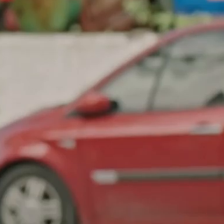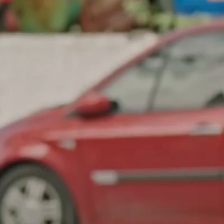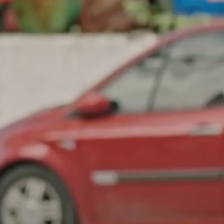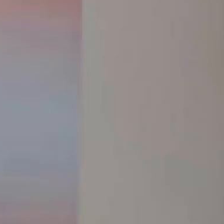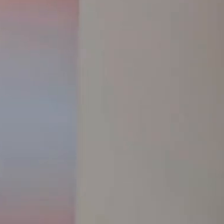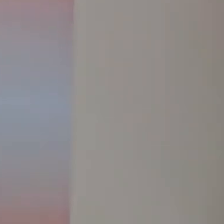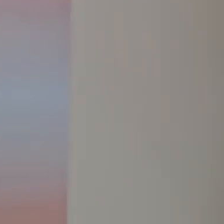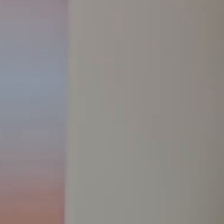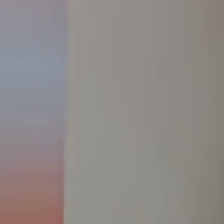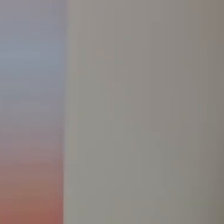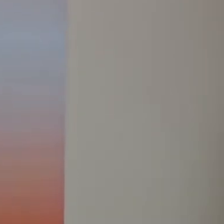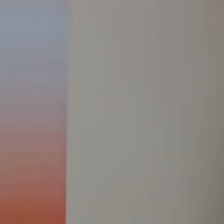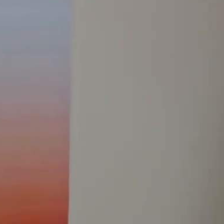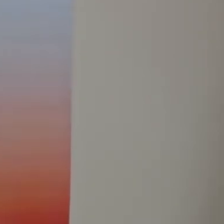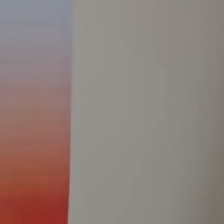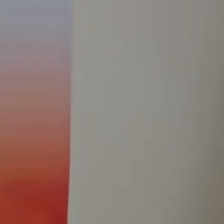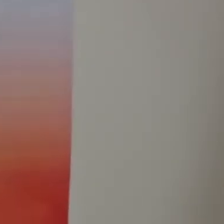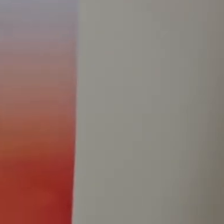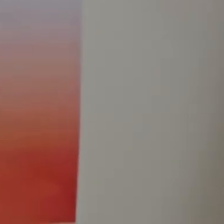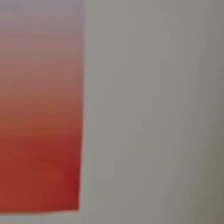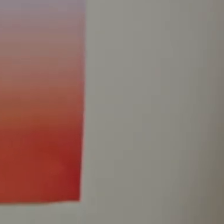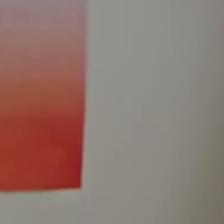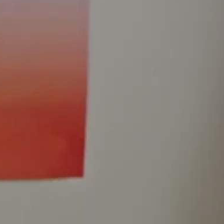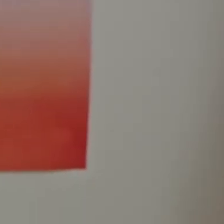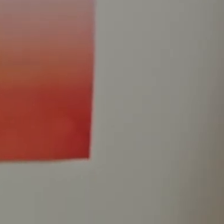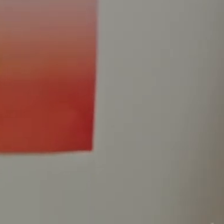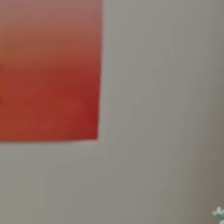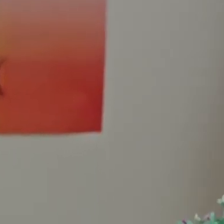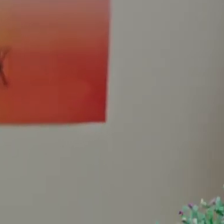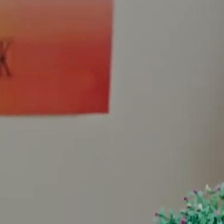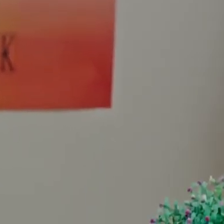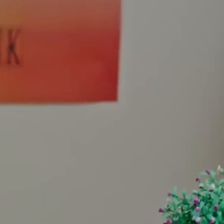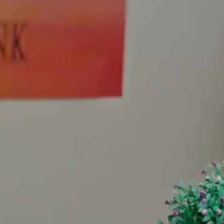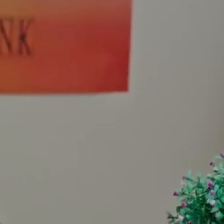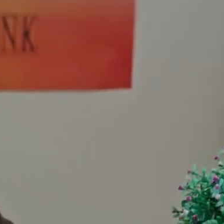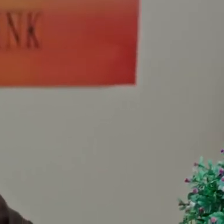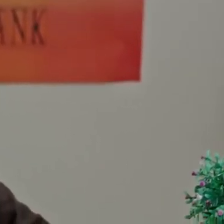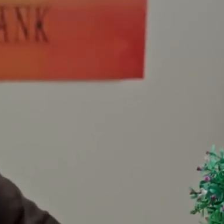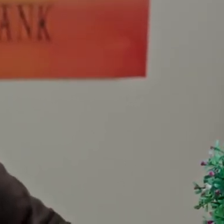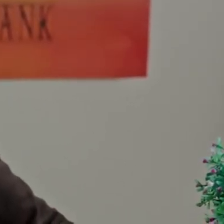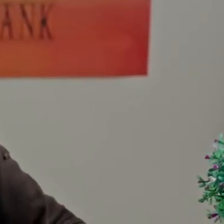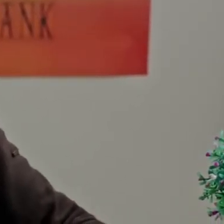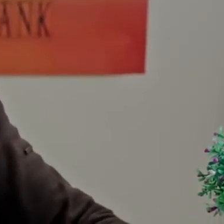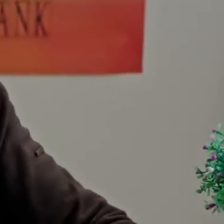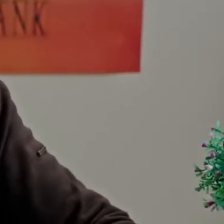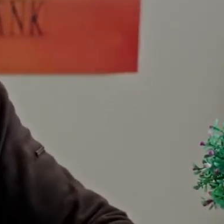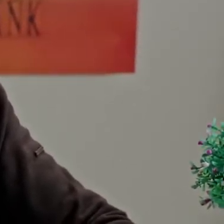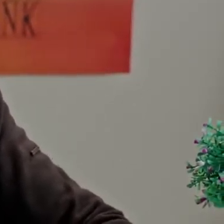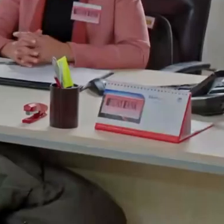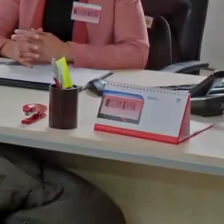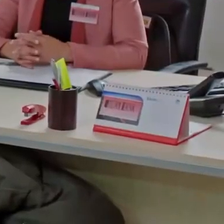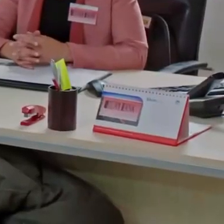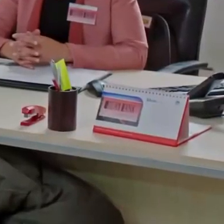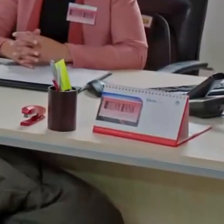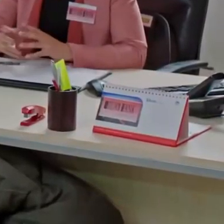Bank, geçmişten gelen güven. Yüksek faizli mevduat hesaplarıyla yanınızda yazıyor. İbrahim afişin önüne oturmuş. Masadan bir